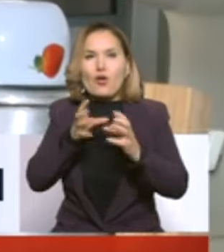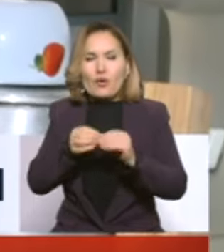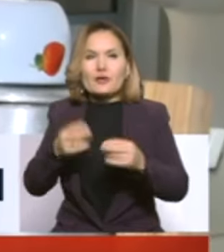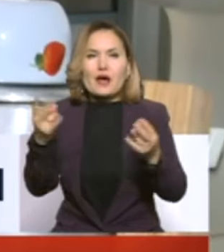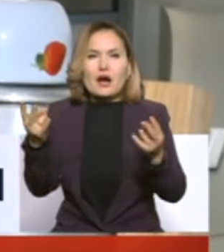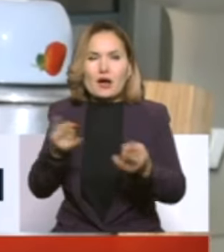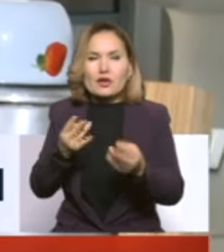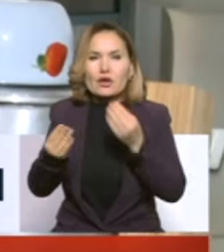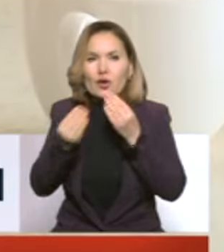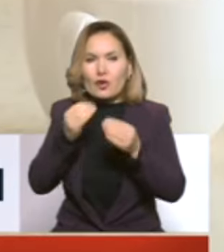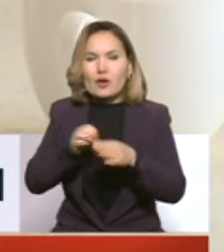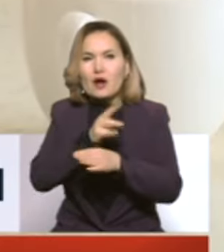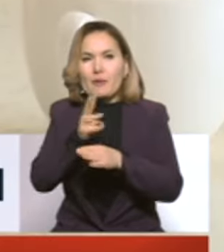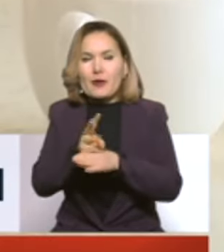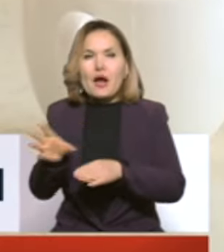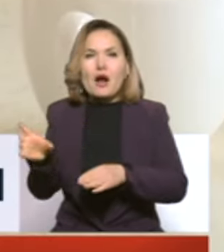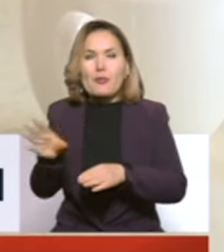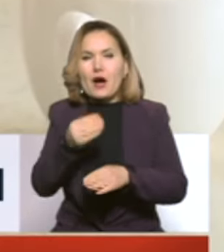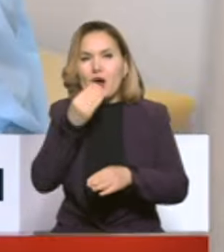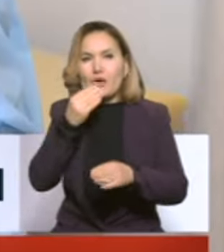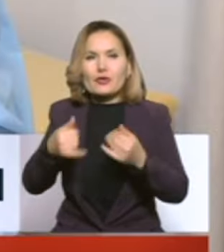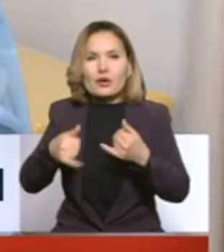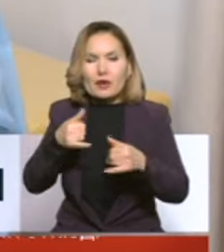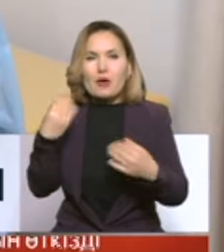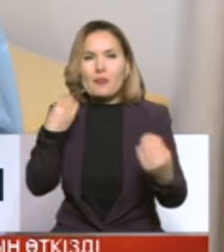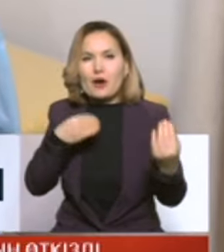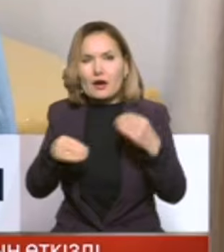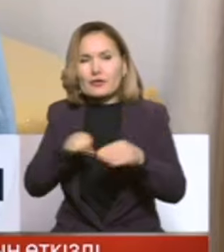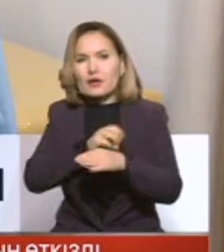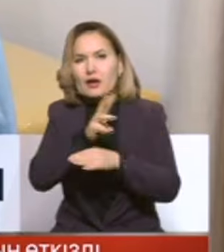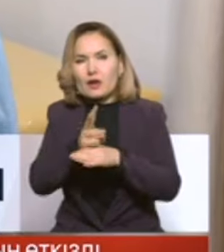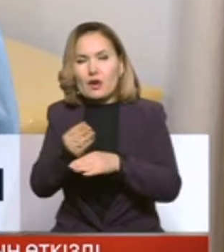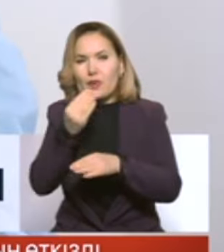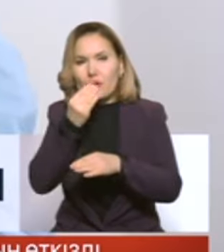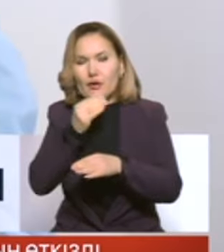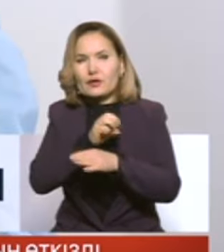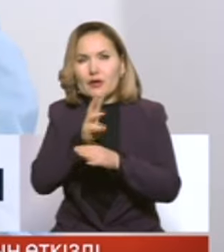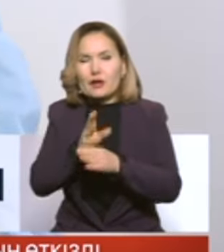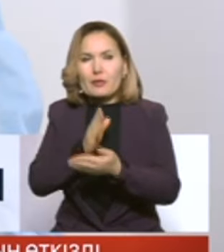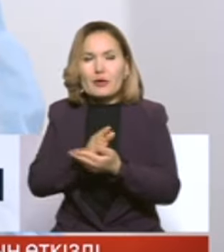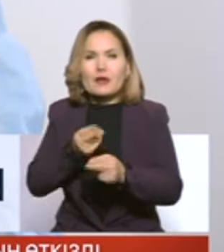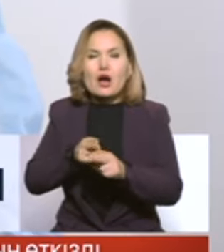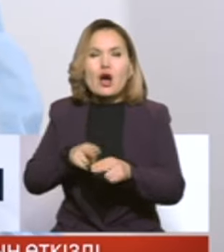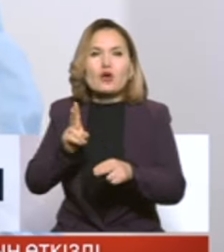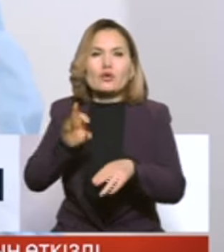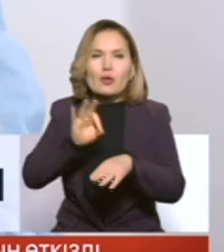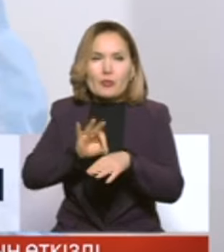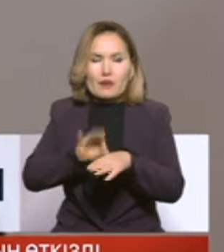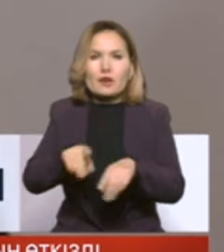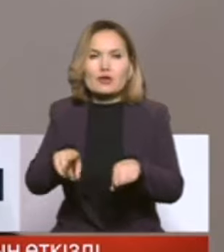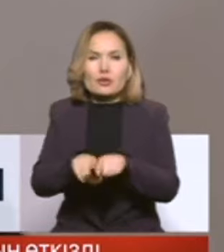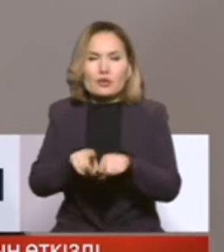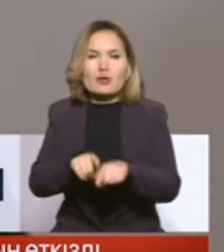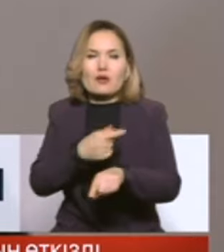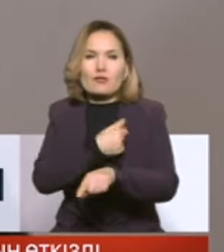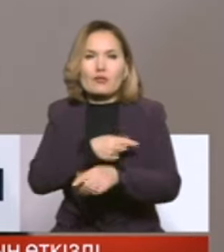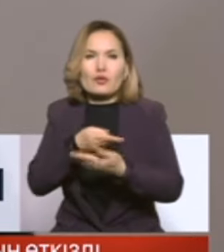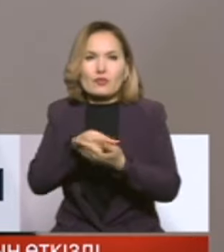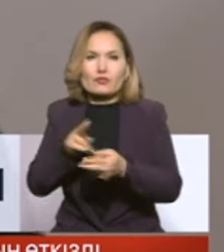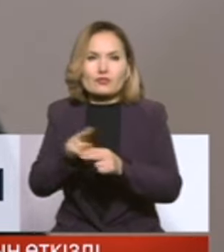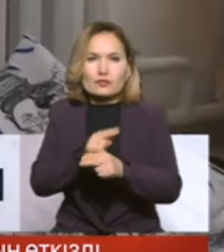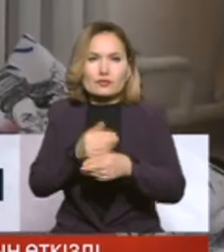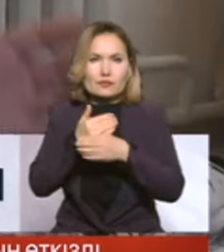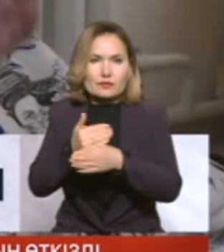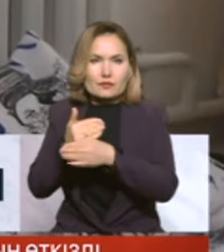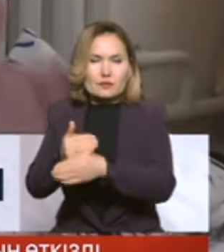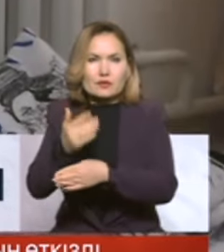қажетті жағдай жасалған. Барлығы азық-түлік, киім-кешек, дәрі-дәрмекпен қамтылған, басы ауырып балтыры сыздағандарға медбикелер жәрдем